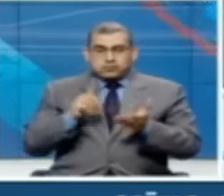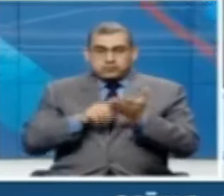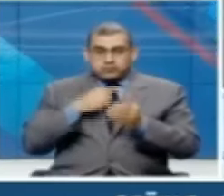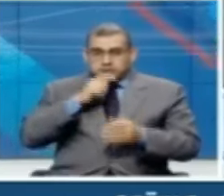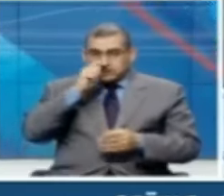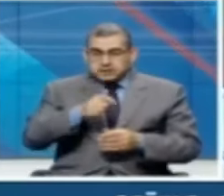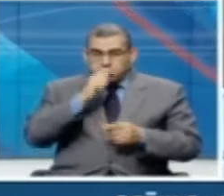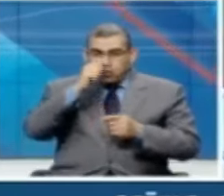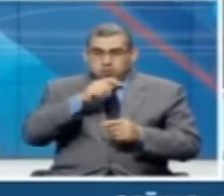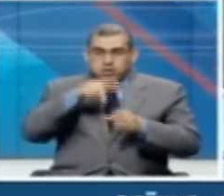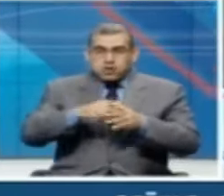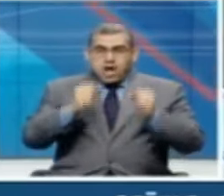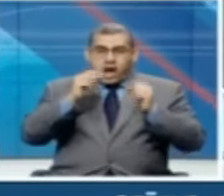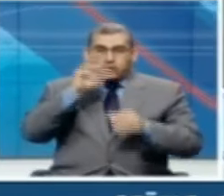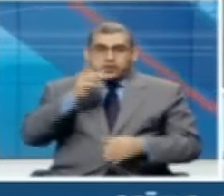والعمه والطغيان